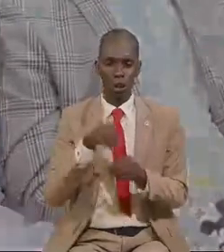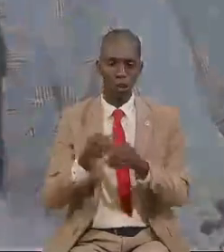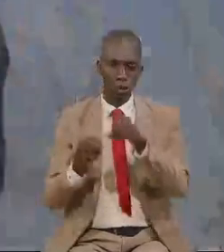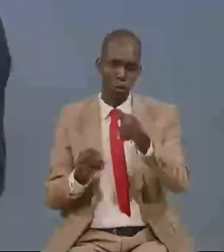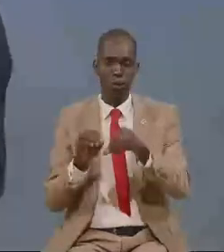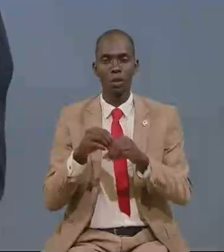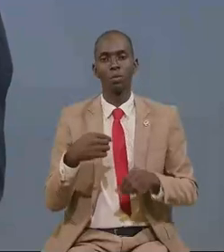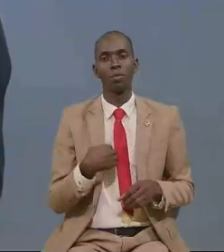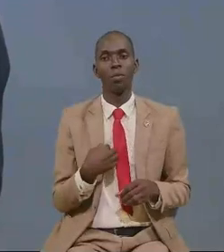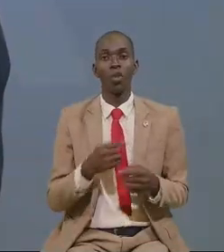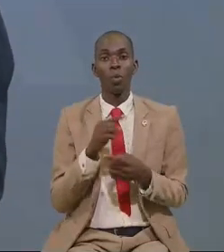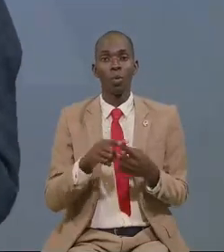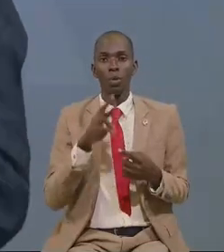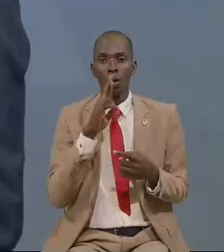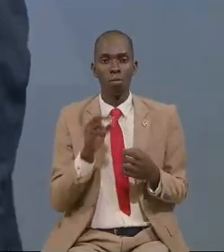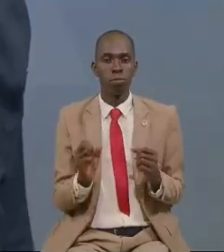timide?